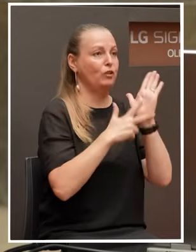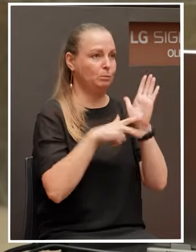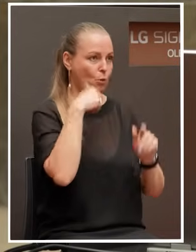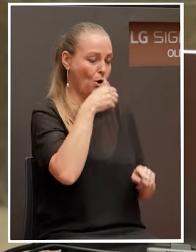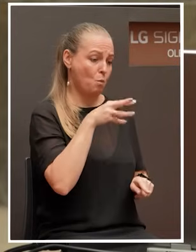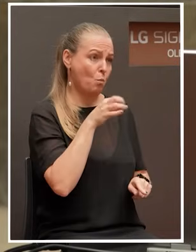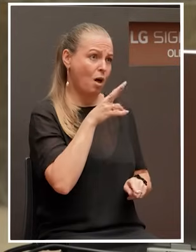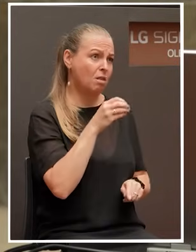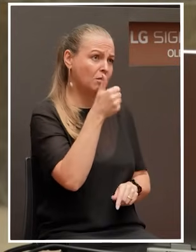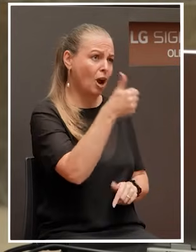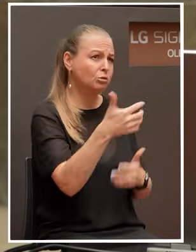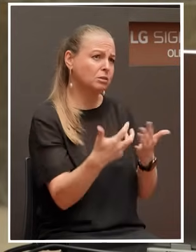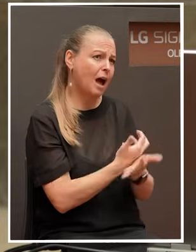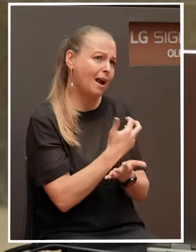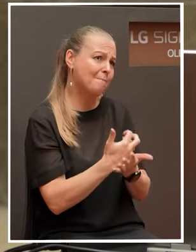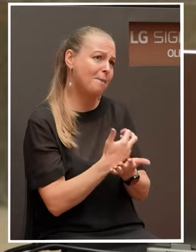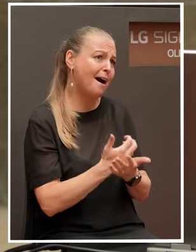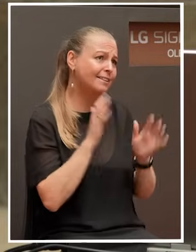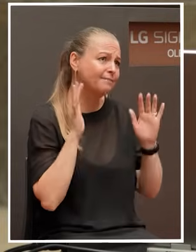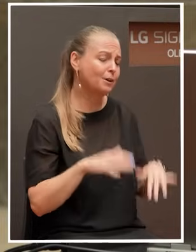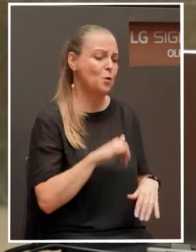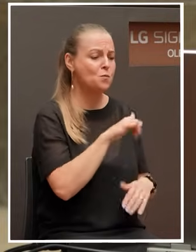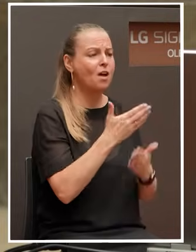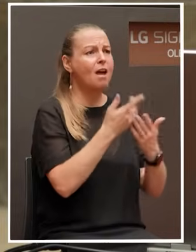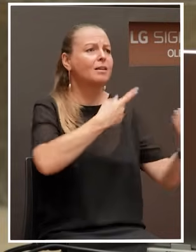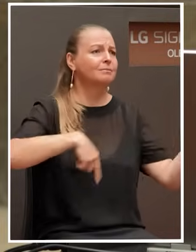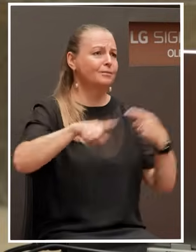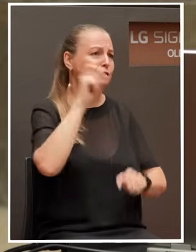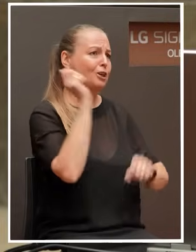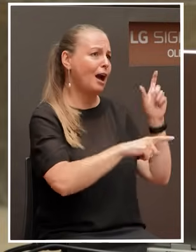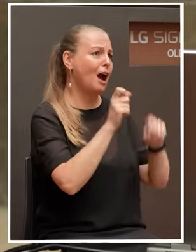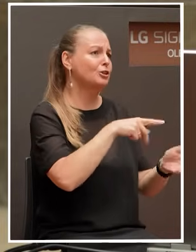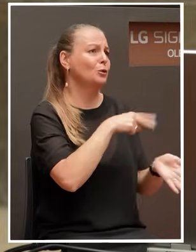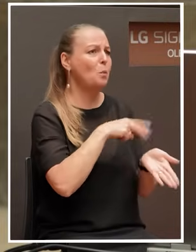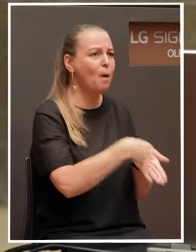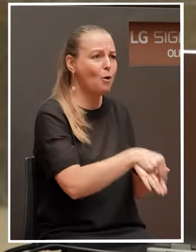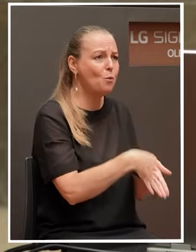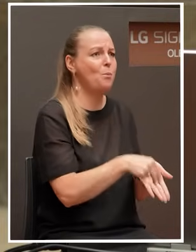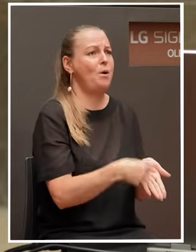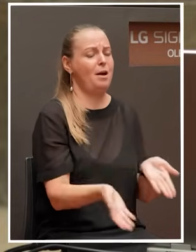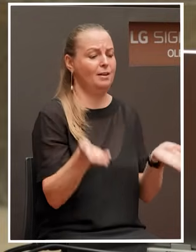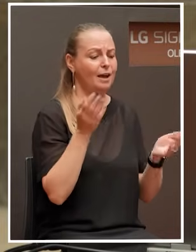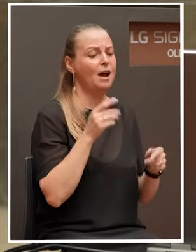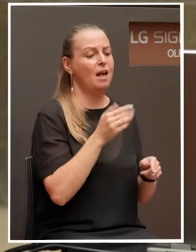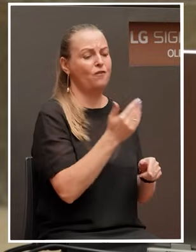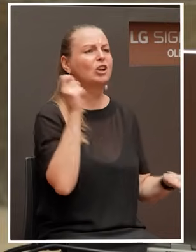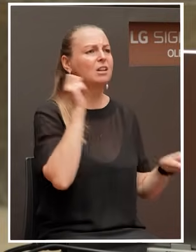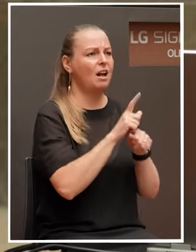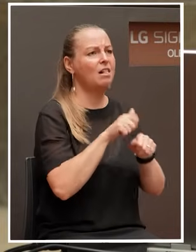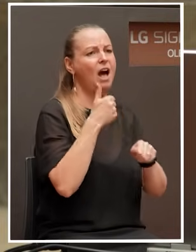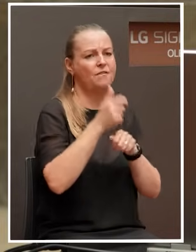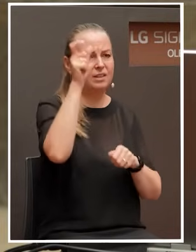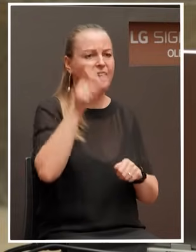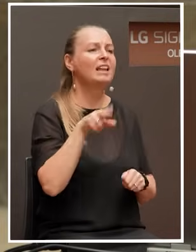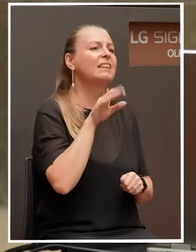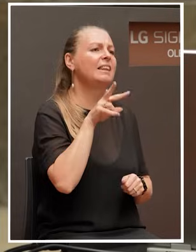уже давно хорошо зарабатывает. У него есть круг покупателей, у него есть Дюран-Рюэль, верный